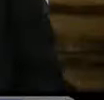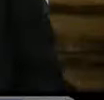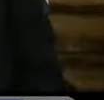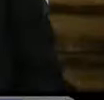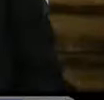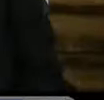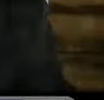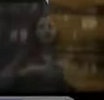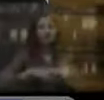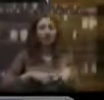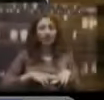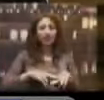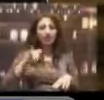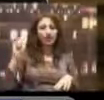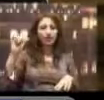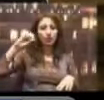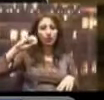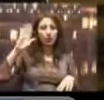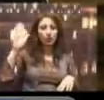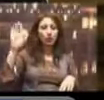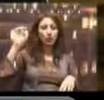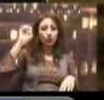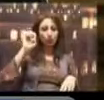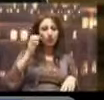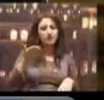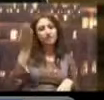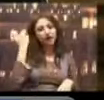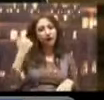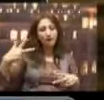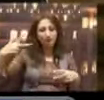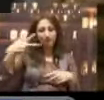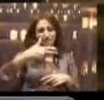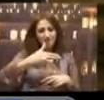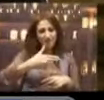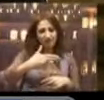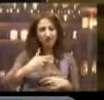احنا تاني مع يوسف الشريف. يوسف كنت بقولك قبل الفاصل على فكرة